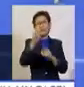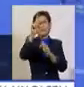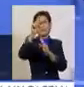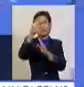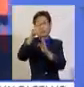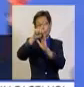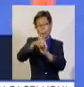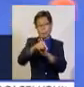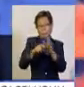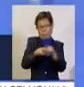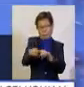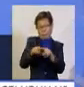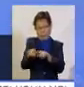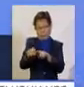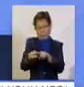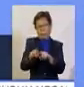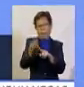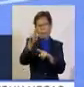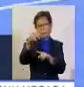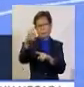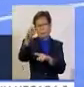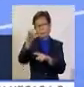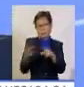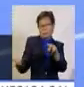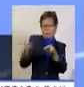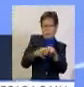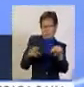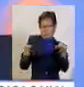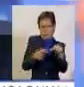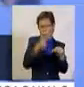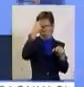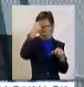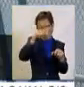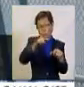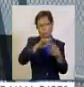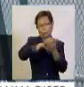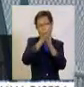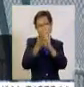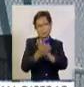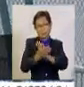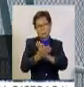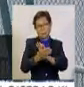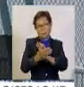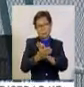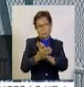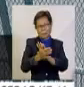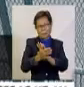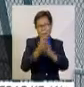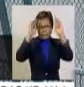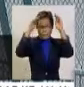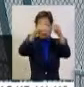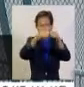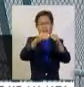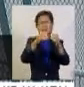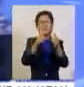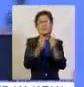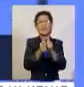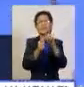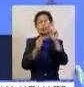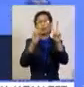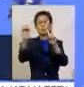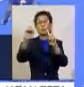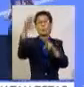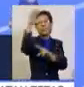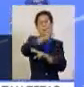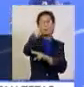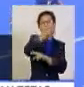penyerang sensasi mereka, Muhammad Nazri Din menambah jaringan untuk menjadikan Pahang selesa di depan dengan 2-0. Ketinggalan 2